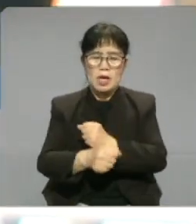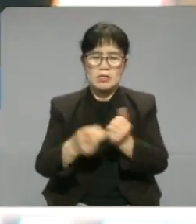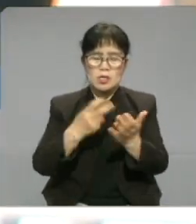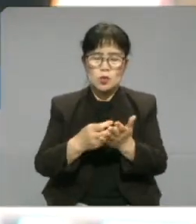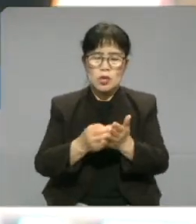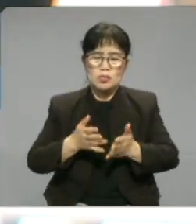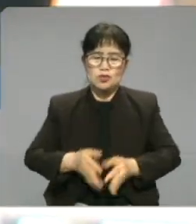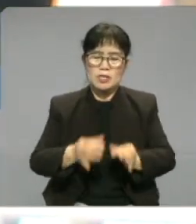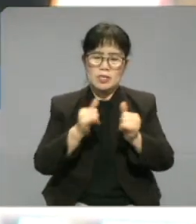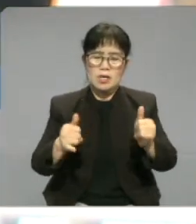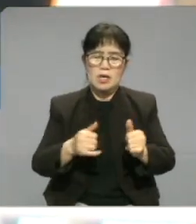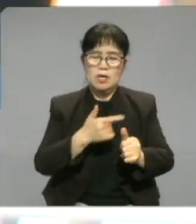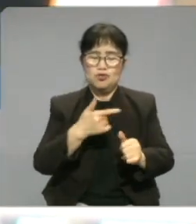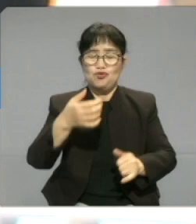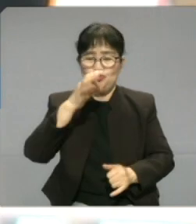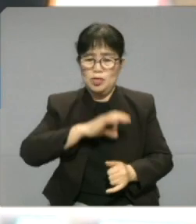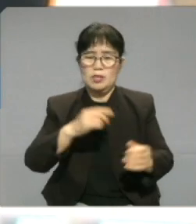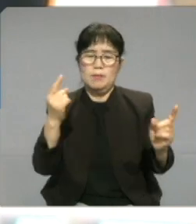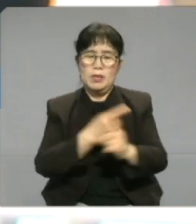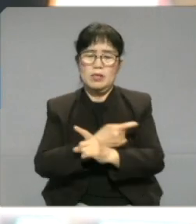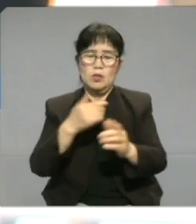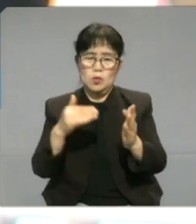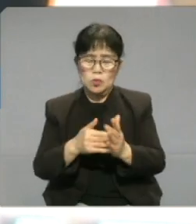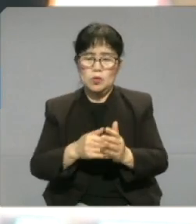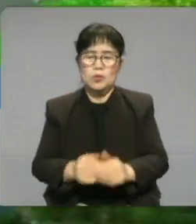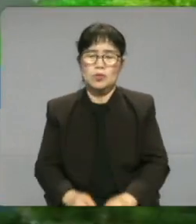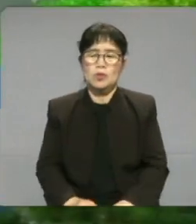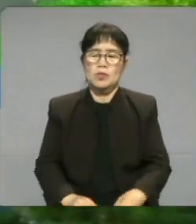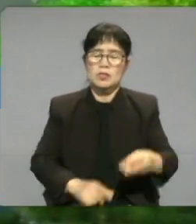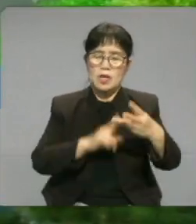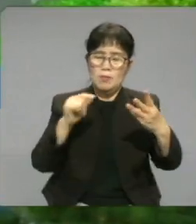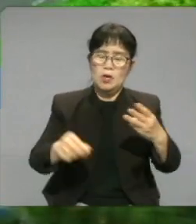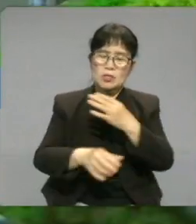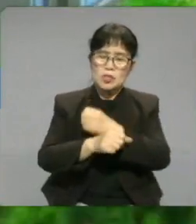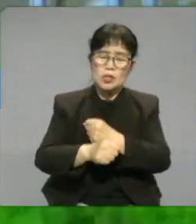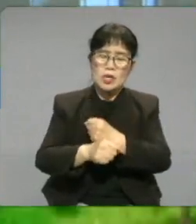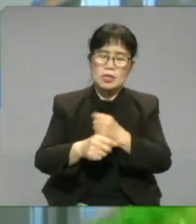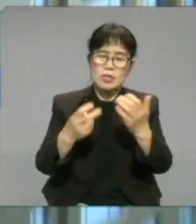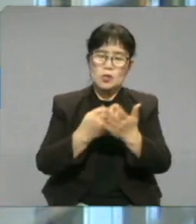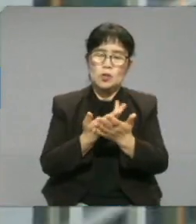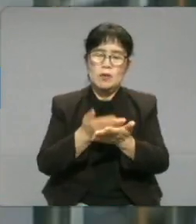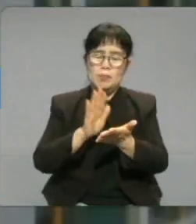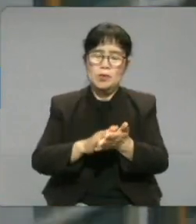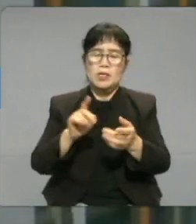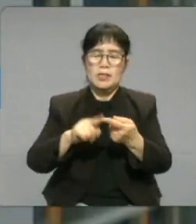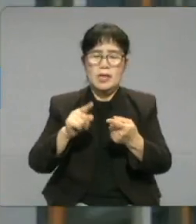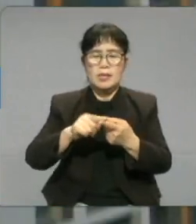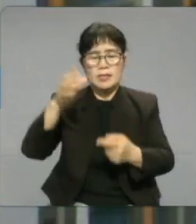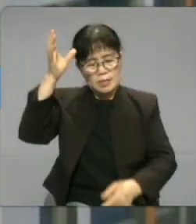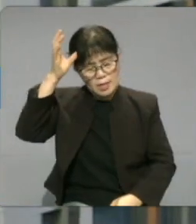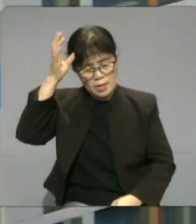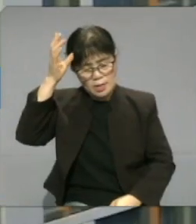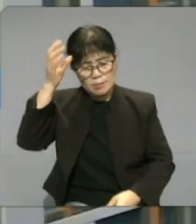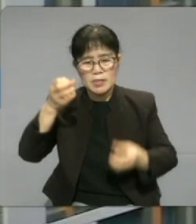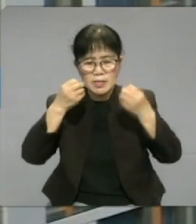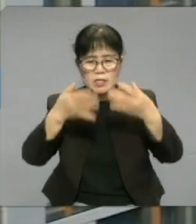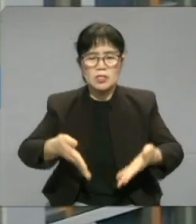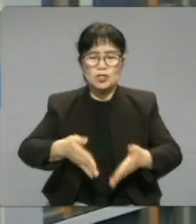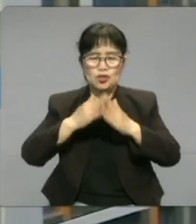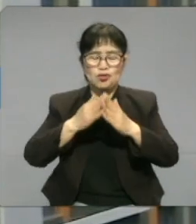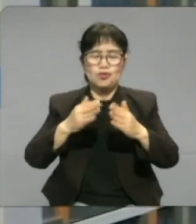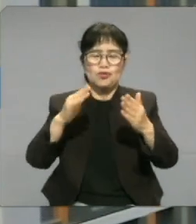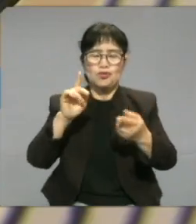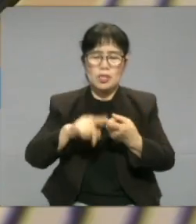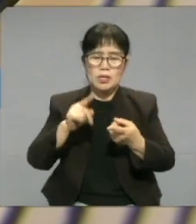출산자 상당히 유리하게 바뀌었습니다 3월 청약 제도 개편에 대한 기대감과 그리고 신축